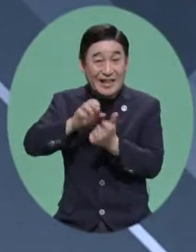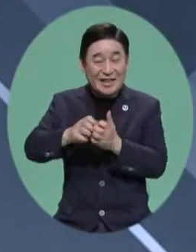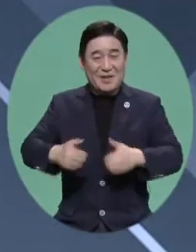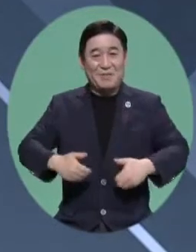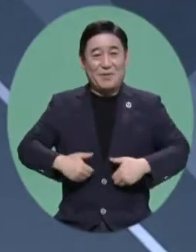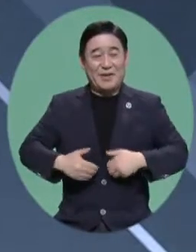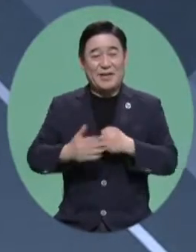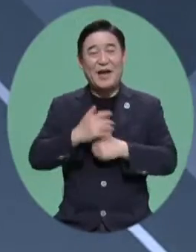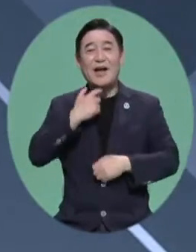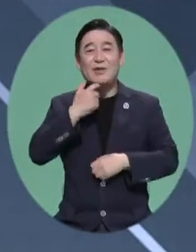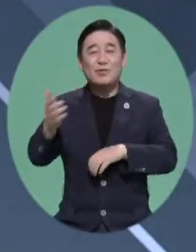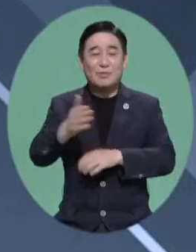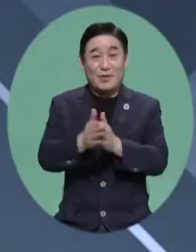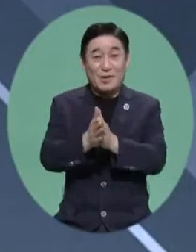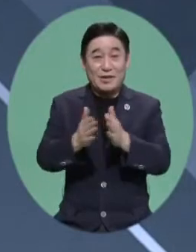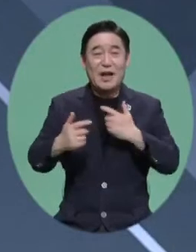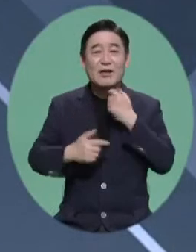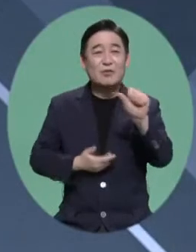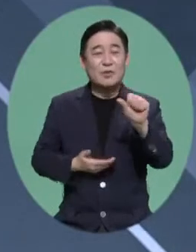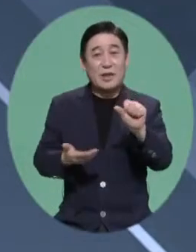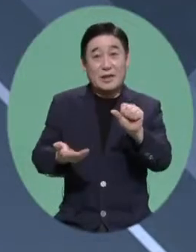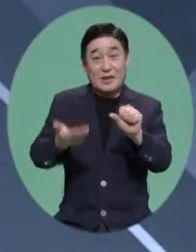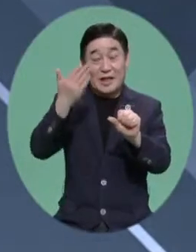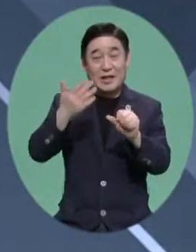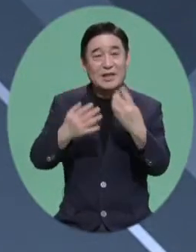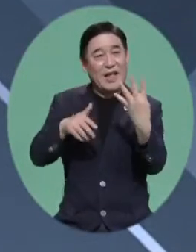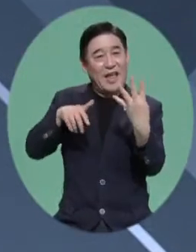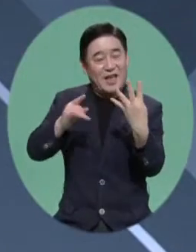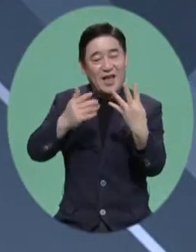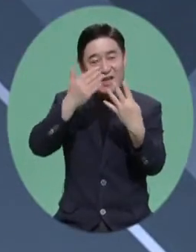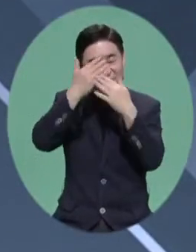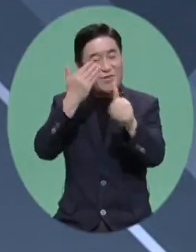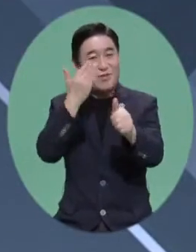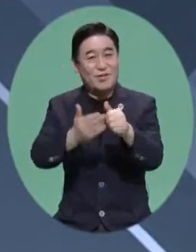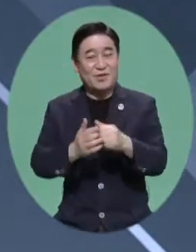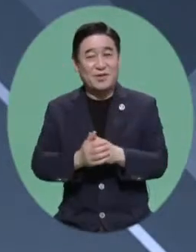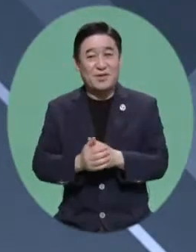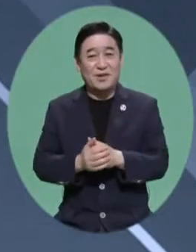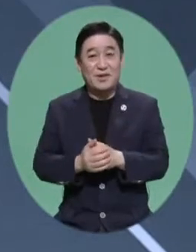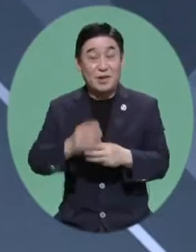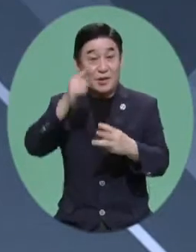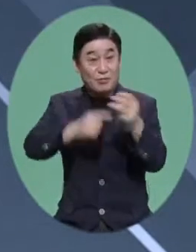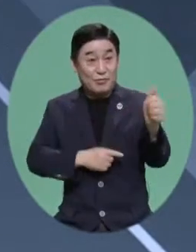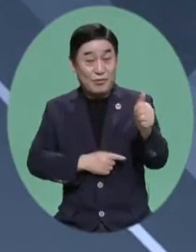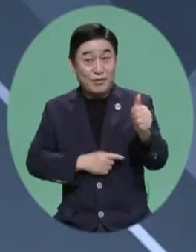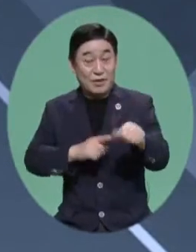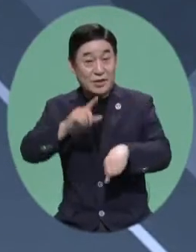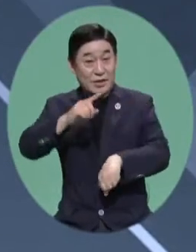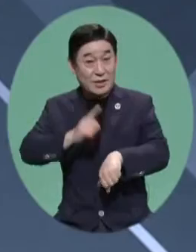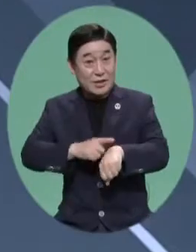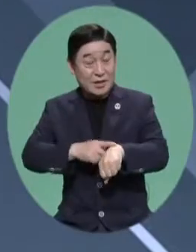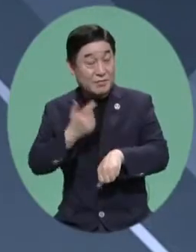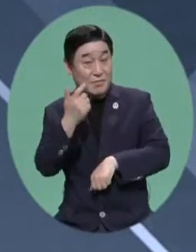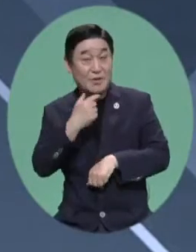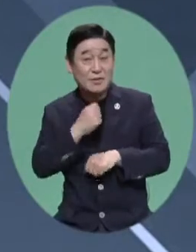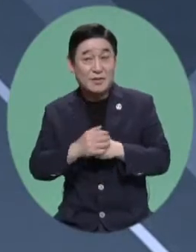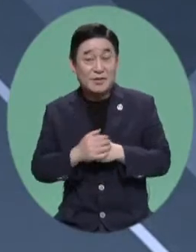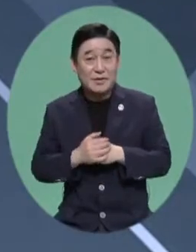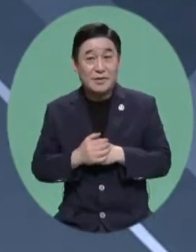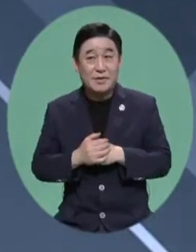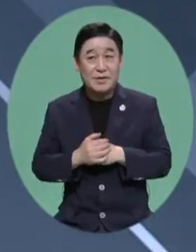시작하고 65세부터 는 4개로 늘려 드린다 말씀 드립니다 자 여러분이 만두 볼 시간이 되시면 이거 하나 여쭤보고